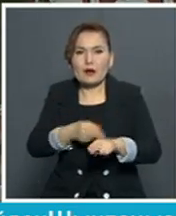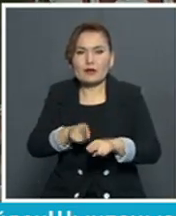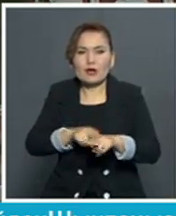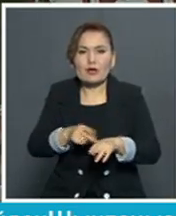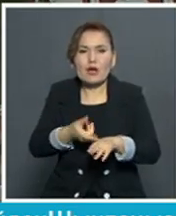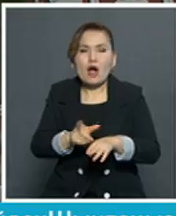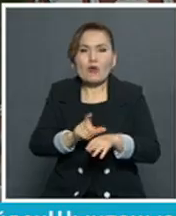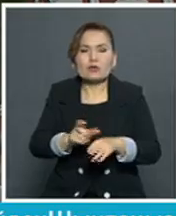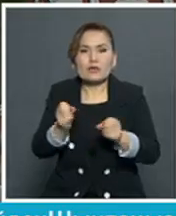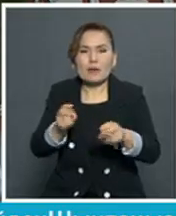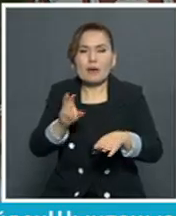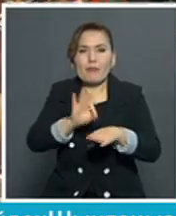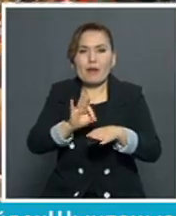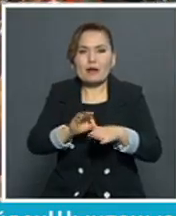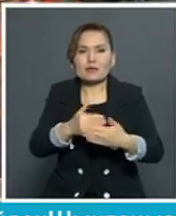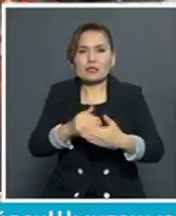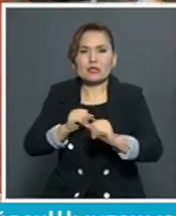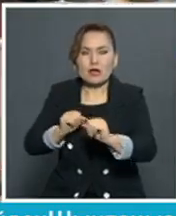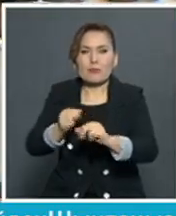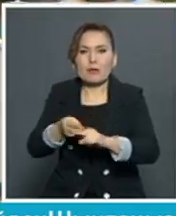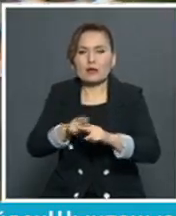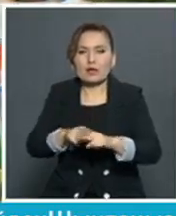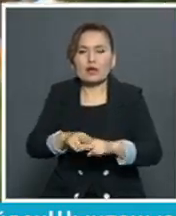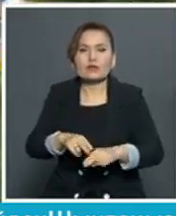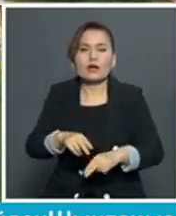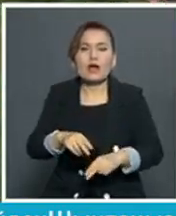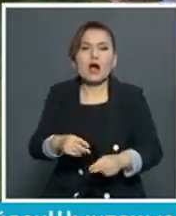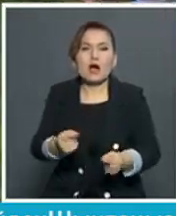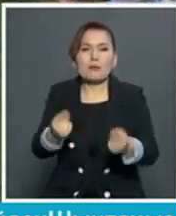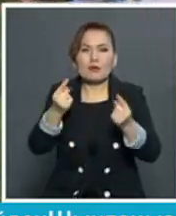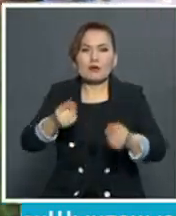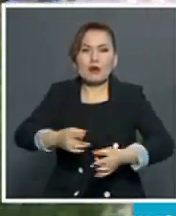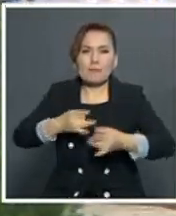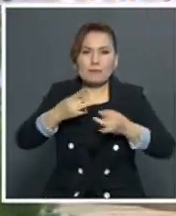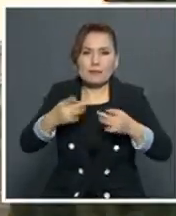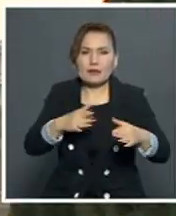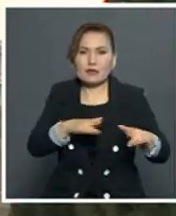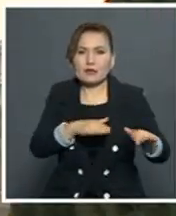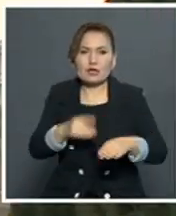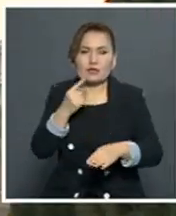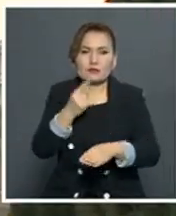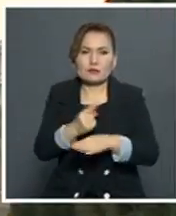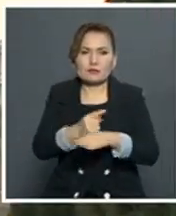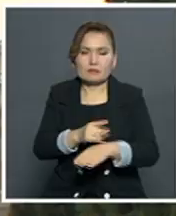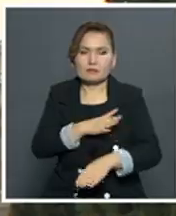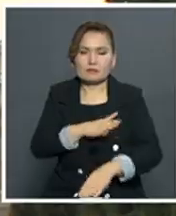Қауіптің алдын алу үшін карантин аймақтары құрылып, Душанбеде ірі мерекелік шараларға тыйым салынып отыр.